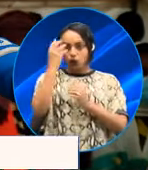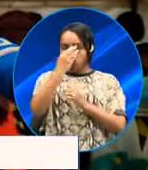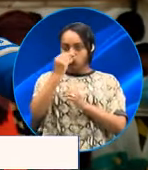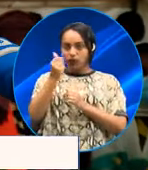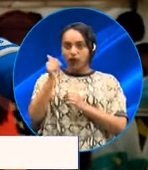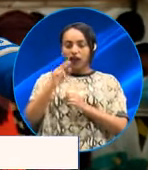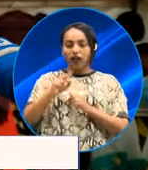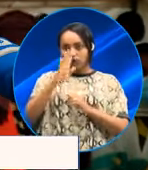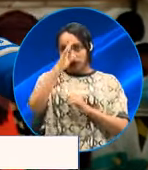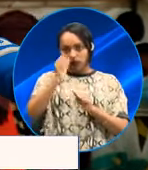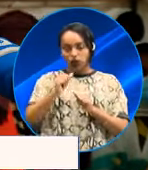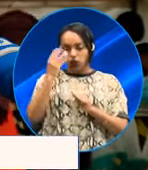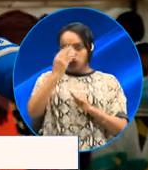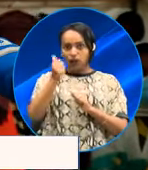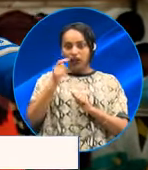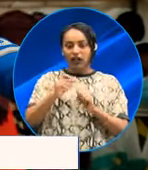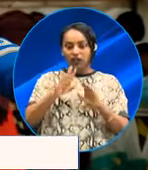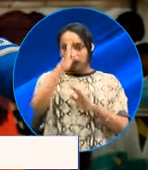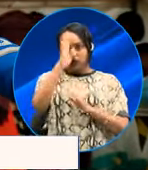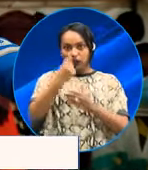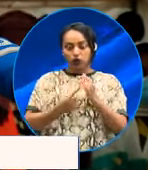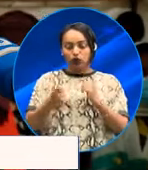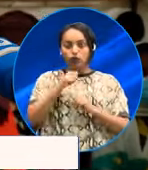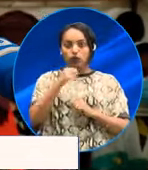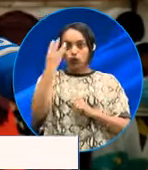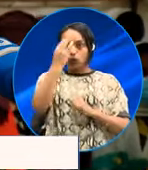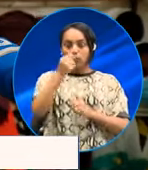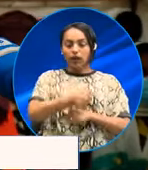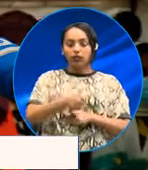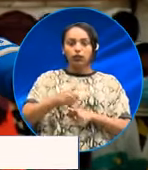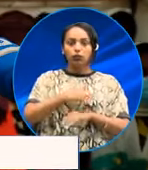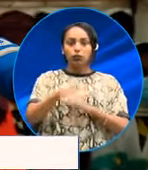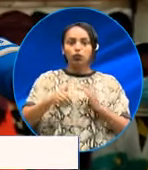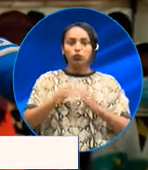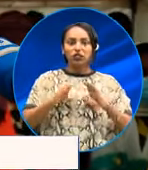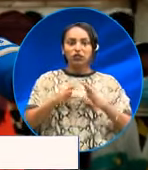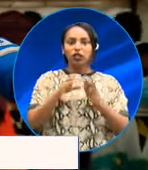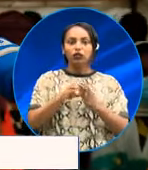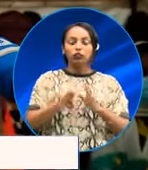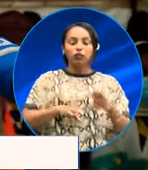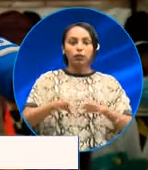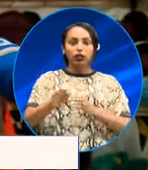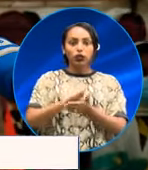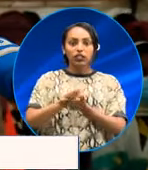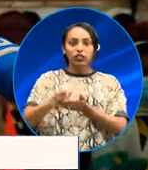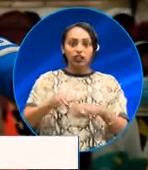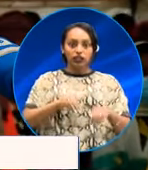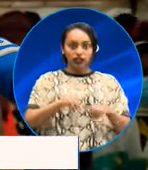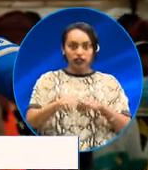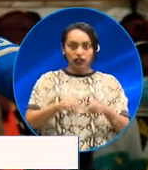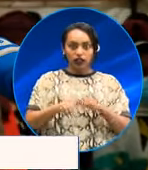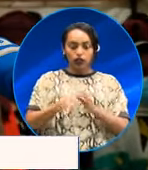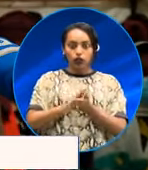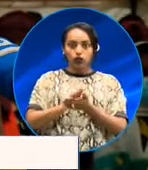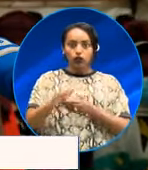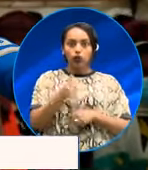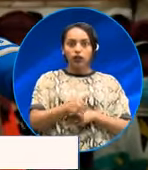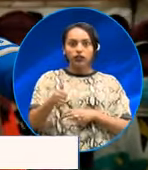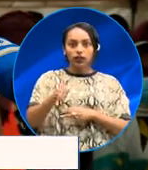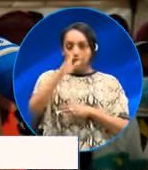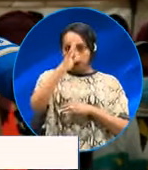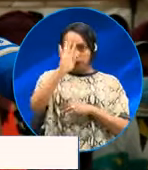አራዳን እንፈጥራለን። ውብ አራዳን መፍጠር ብቻ ሳይሆን ውብ አዲስ አበባን ሁሉም ክፍለ ከተሞች በሚያደርጉት የጽዳት እንቅስቃሴ ጽዱ አዲስ